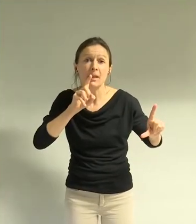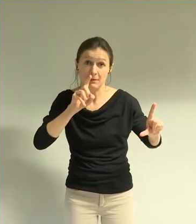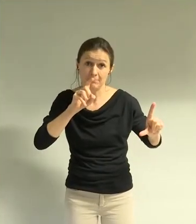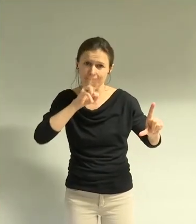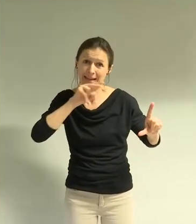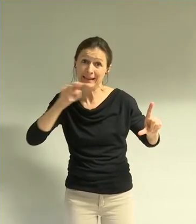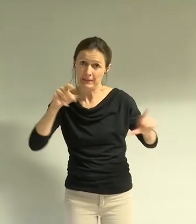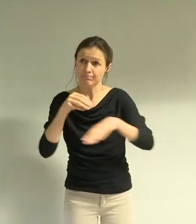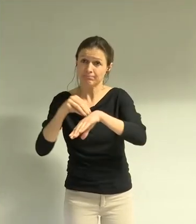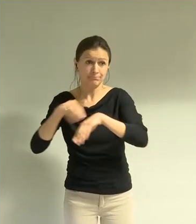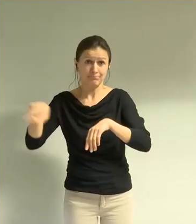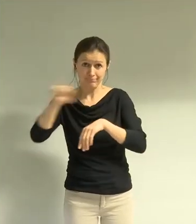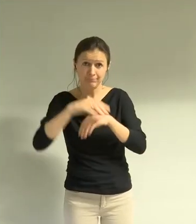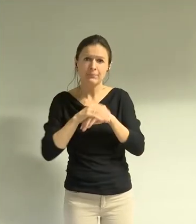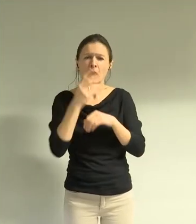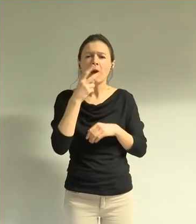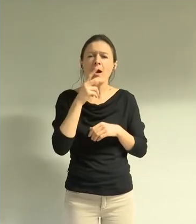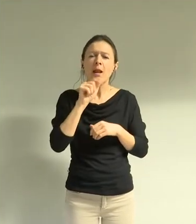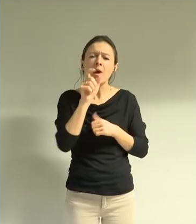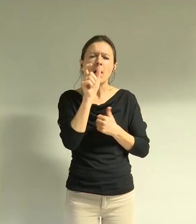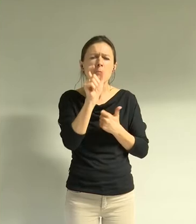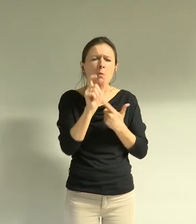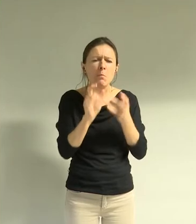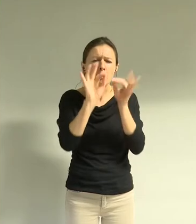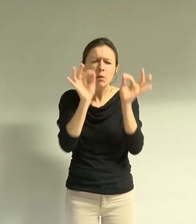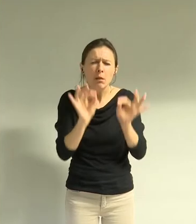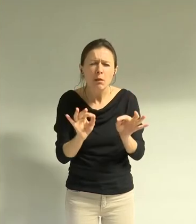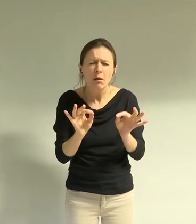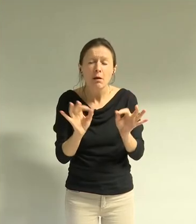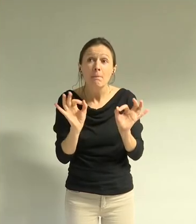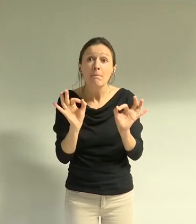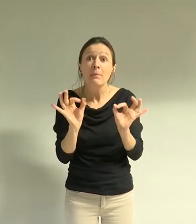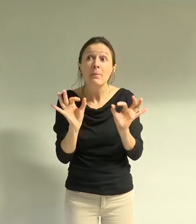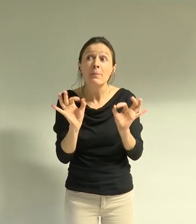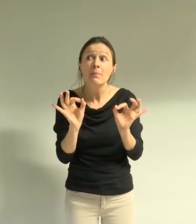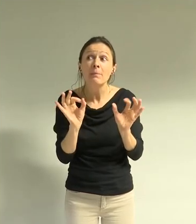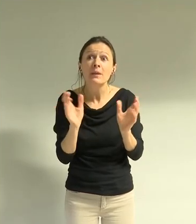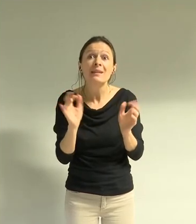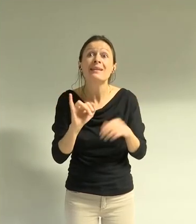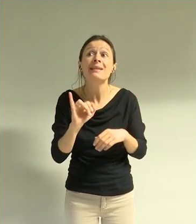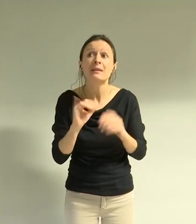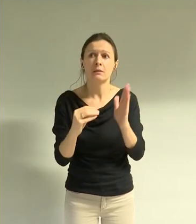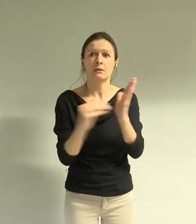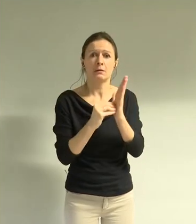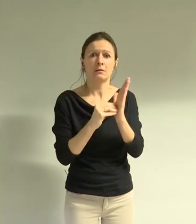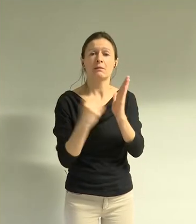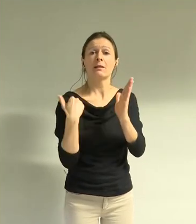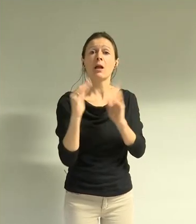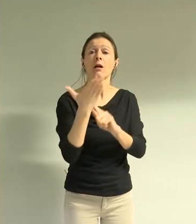la sémantique et les phrases incompréhensibles au mot près de notre délibération du jour